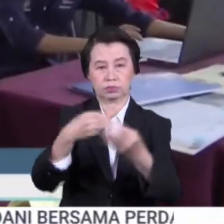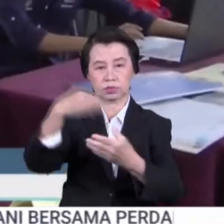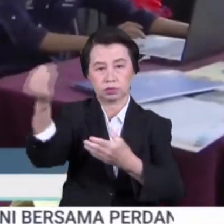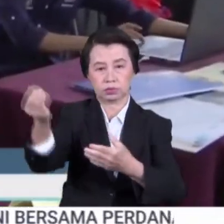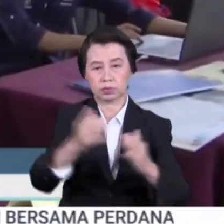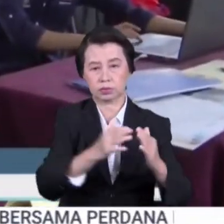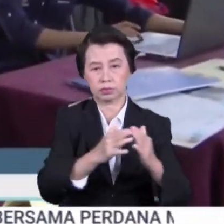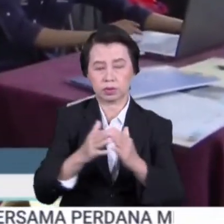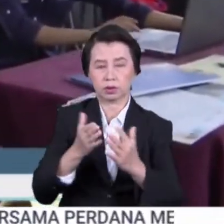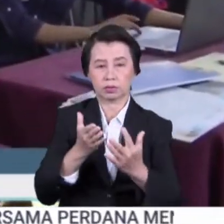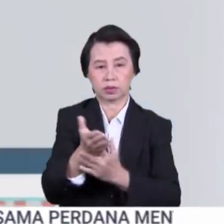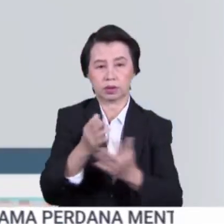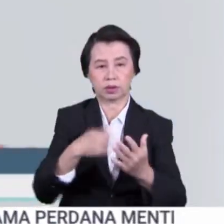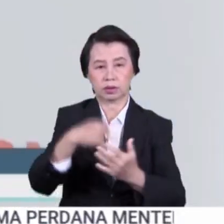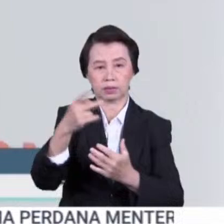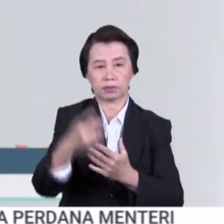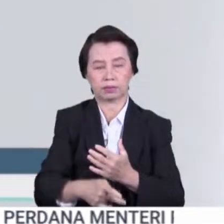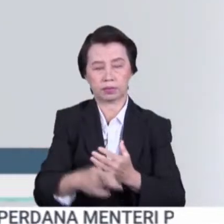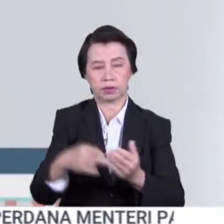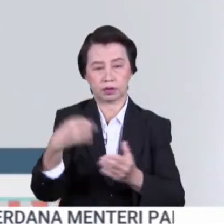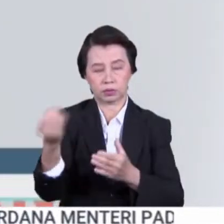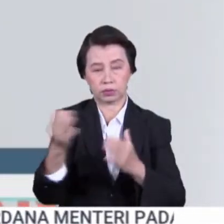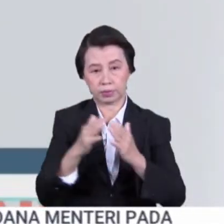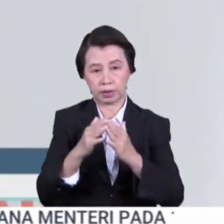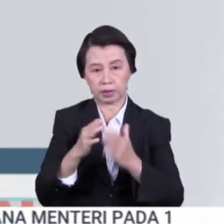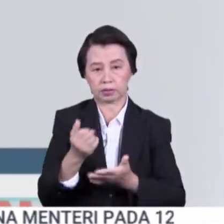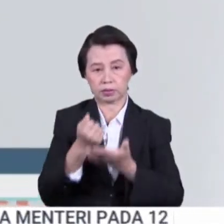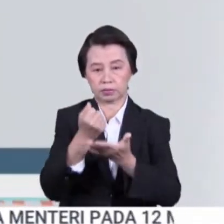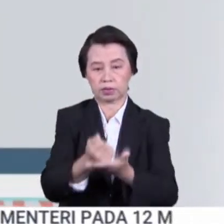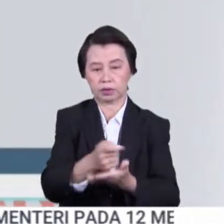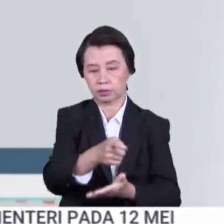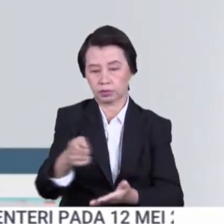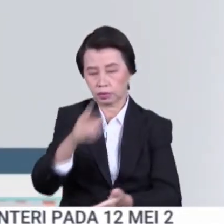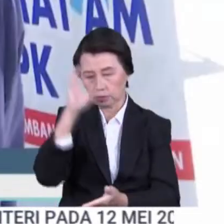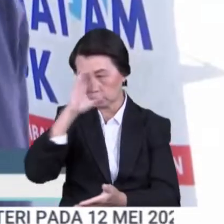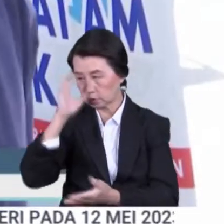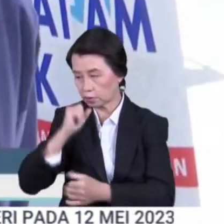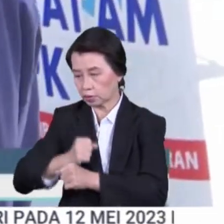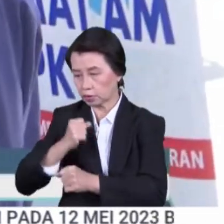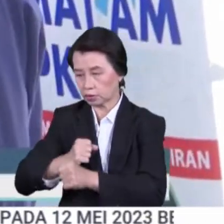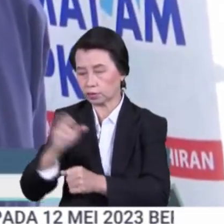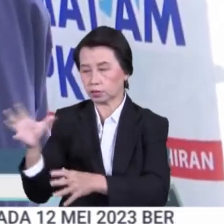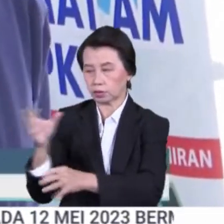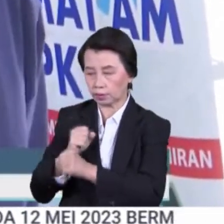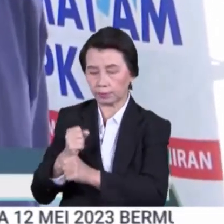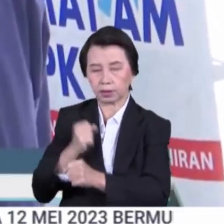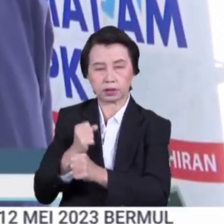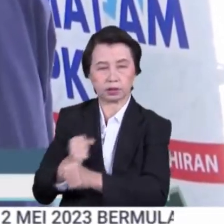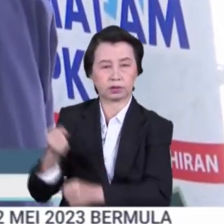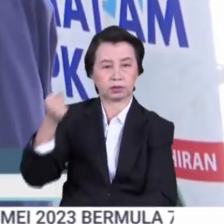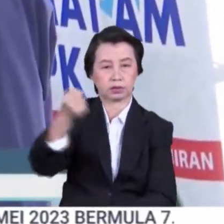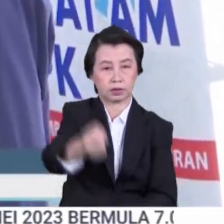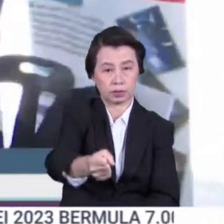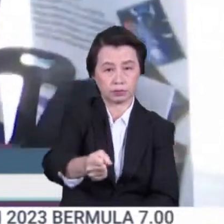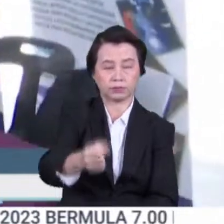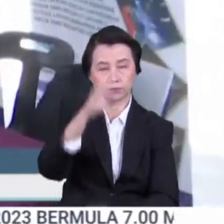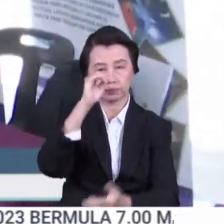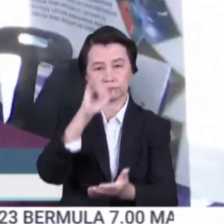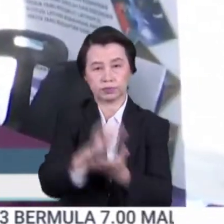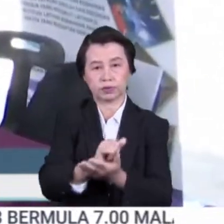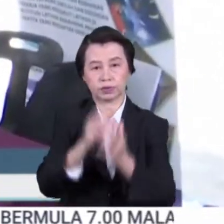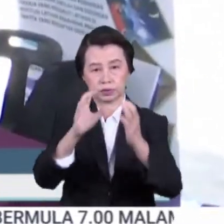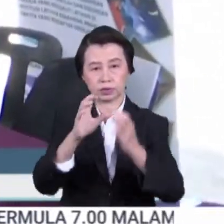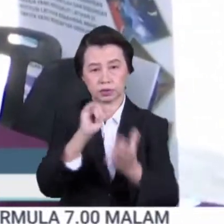bandar melalui program outreach selain membantu mencari kerja mendapatkan pekerjaan. Beliau yakin pendekatan